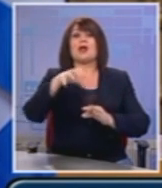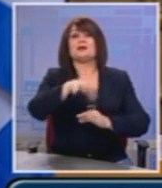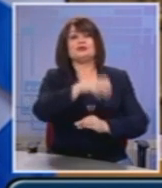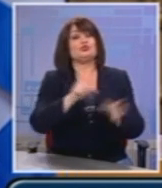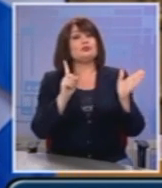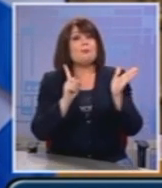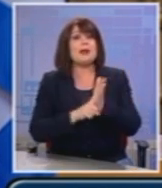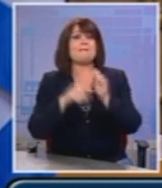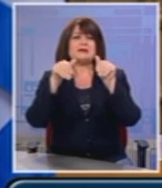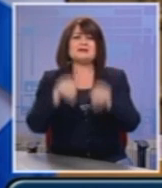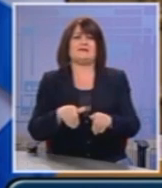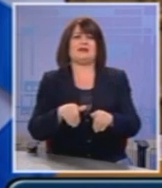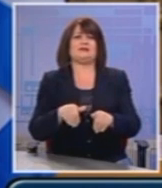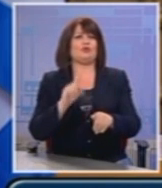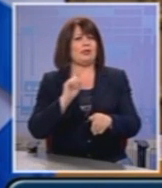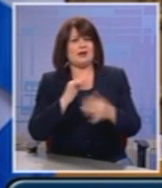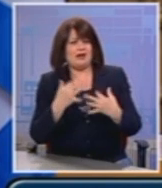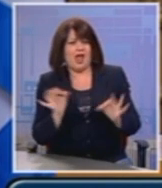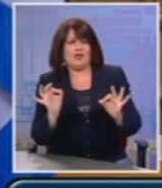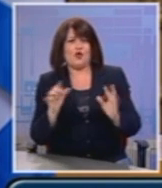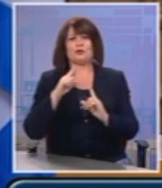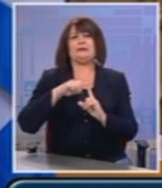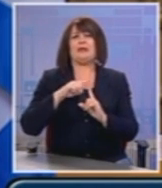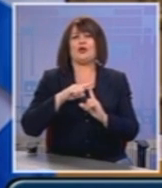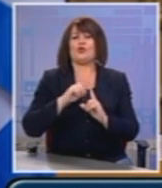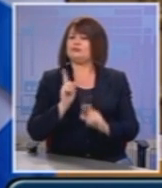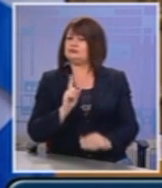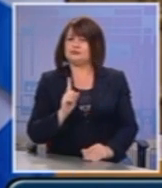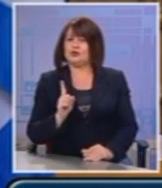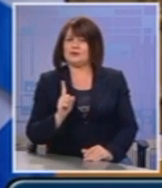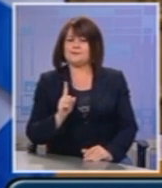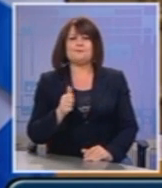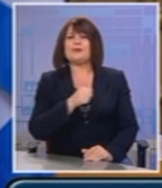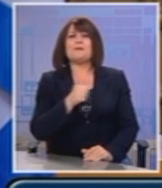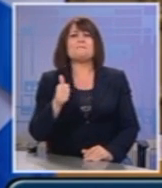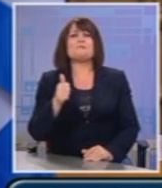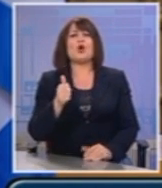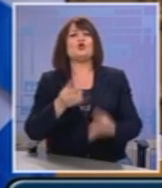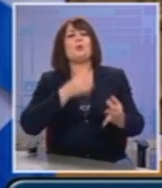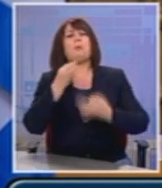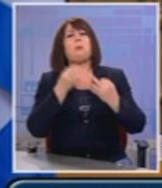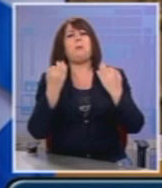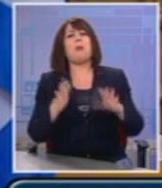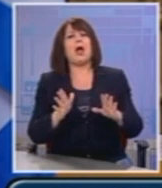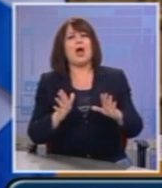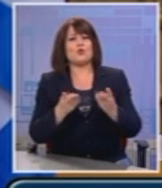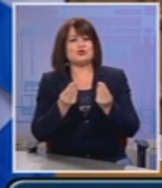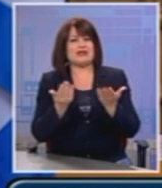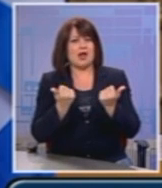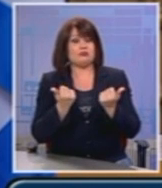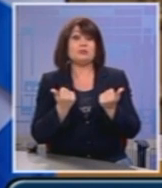είναι κενό γράμμα δεν είναι διακήρυξη άνευ ουσίας αποτελεί